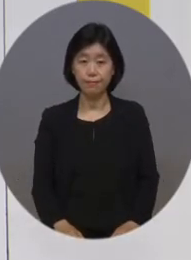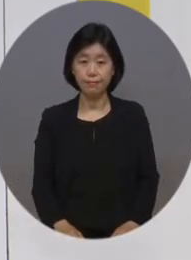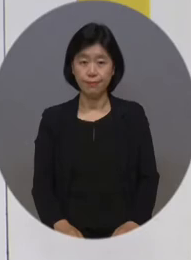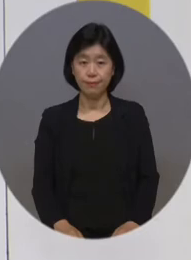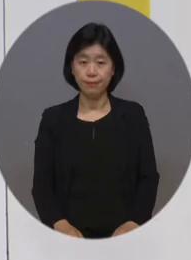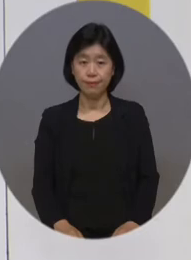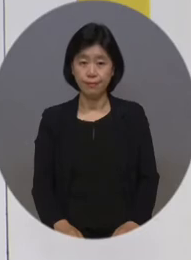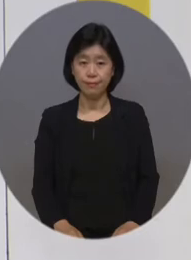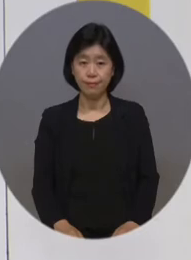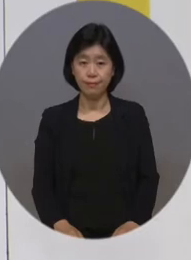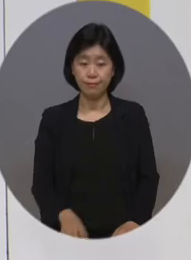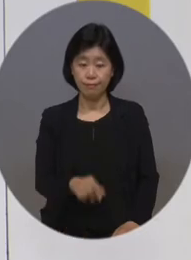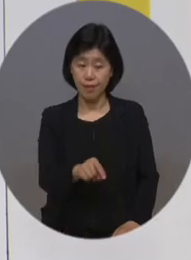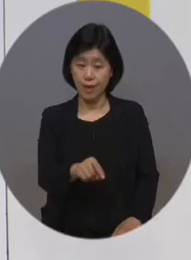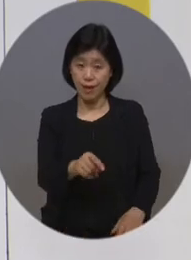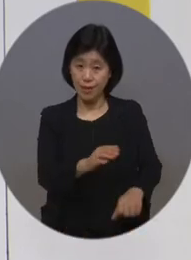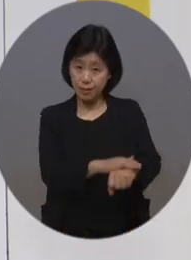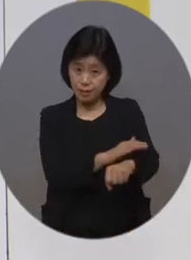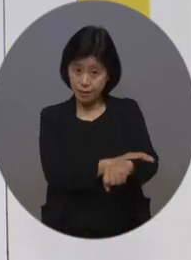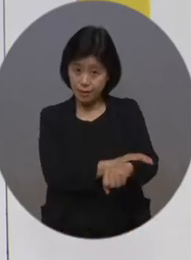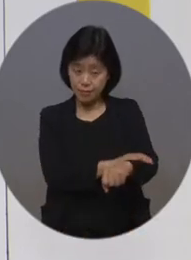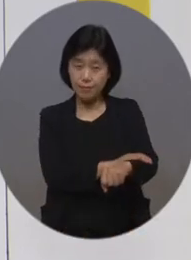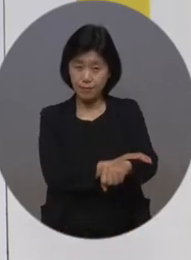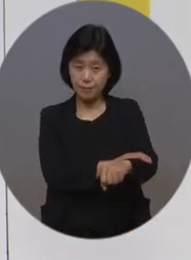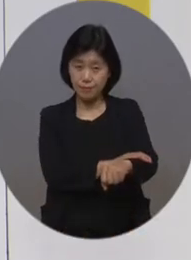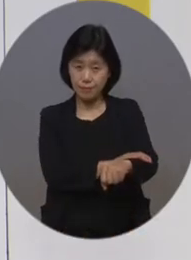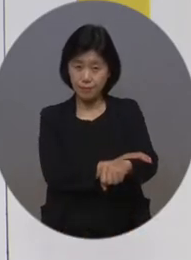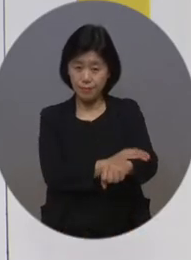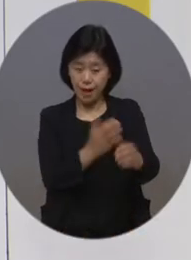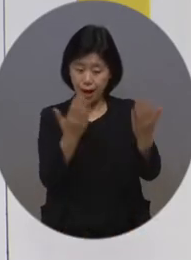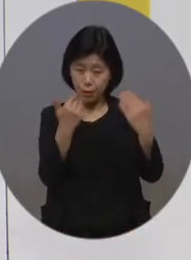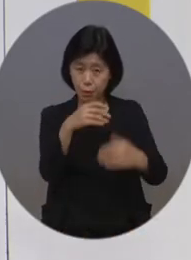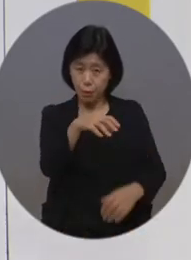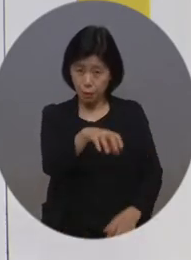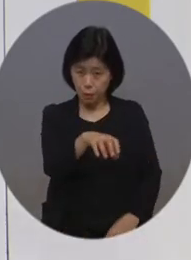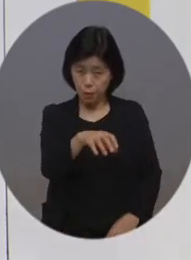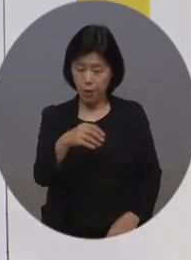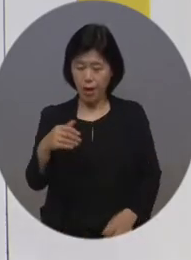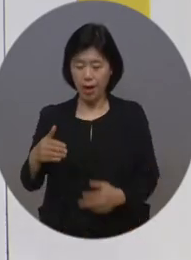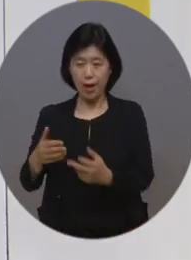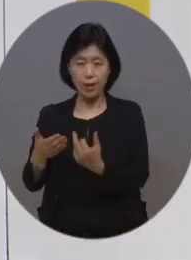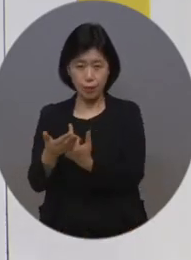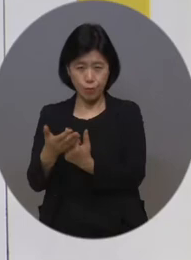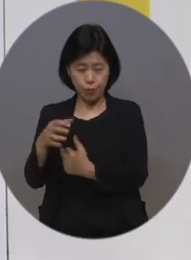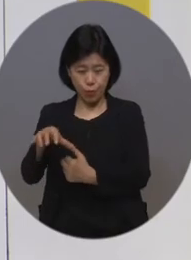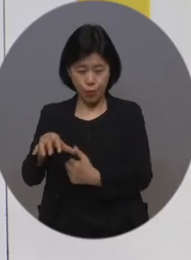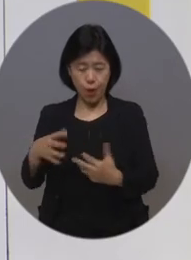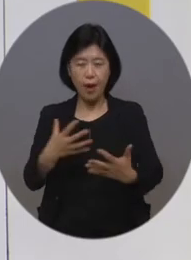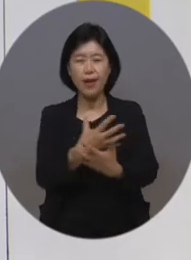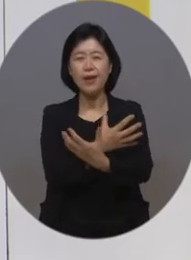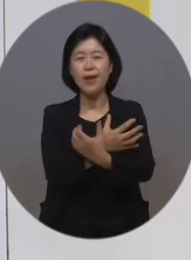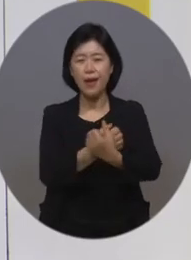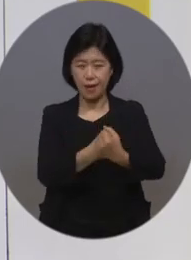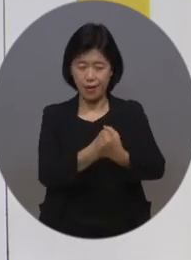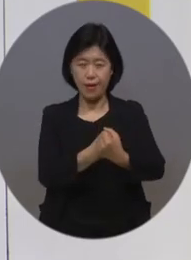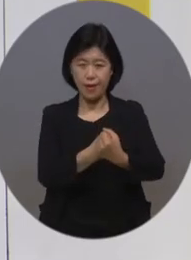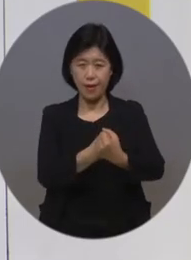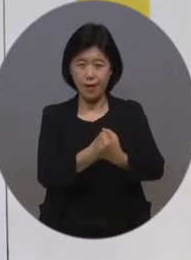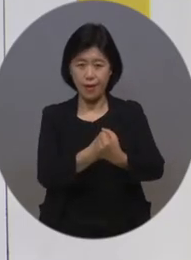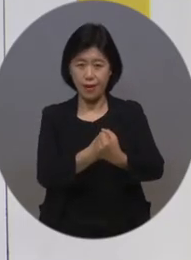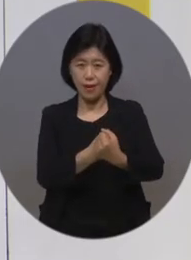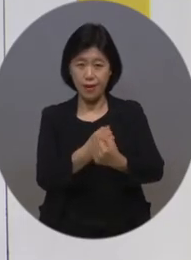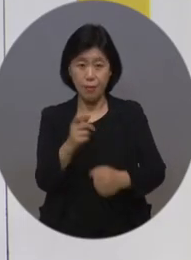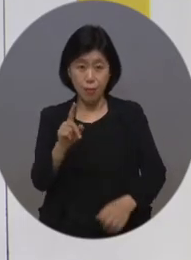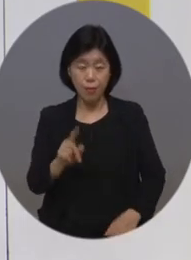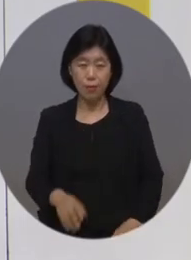장애인 그 직업 이적 단체 랑 4 계약을 맺어 가지고 예 스마트 팜 빼다